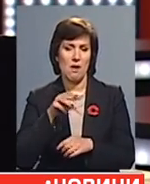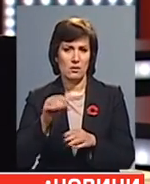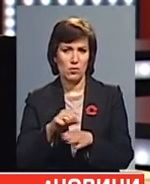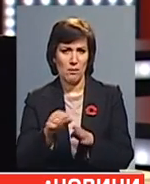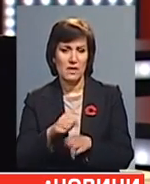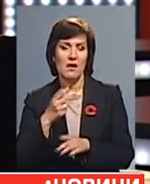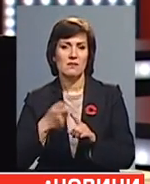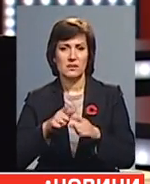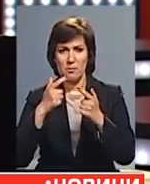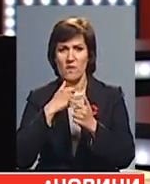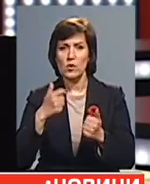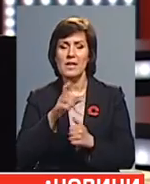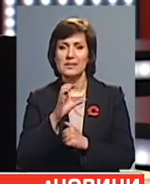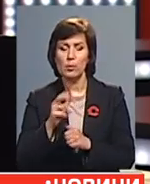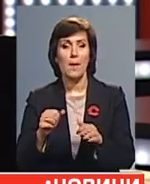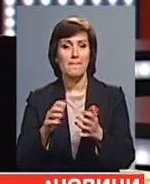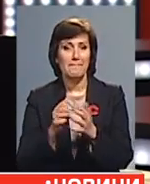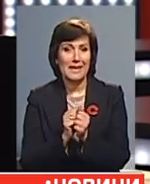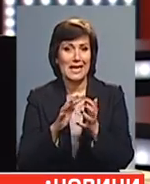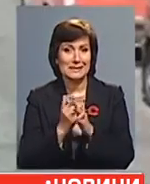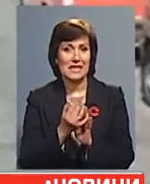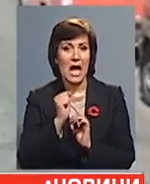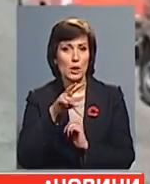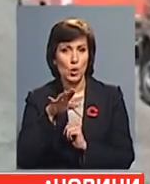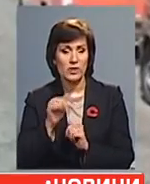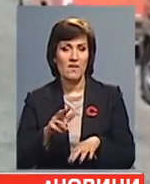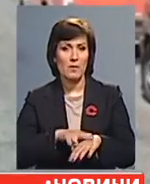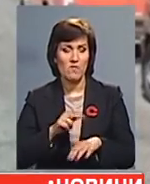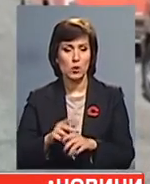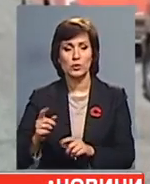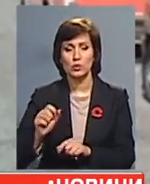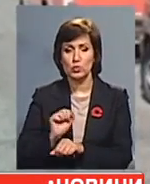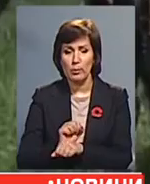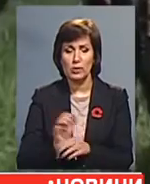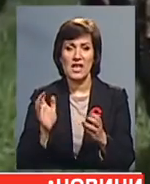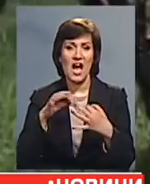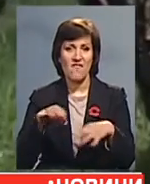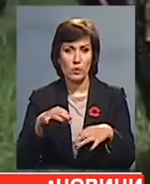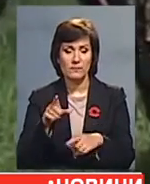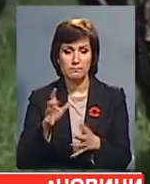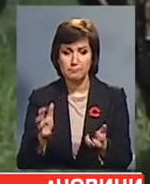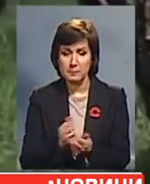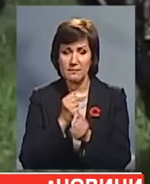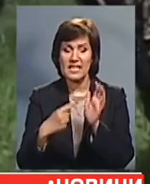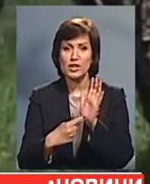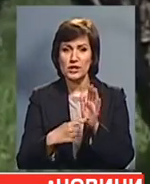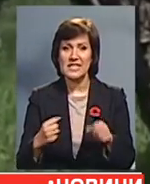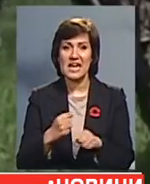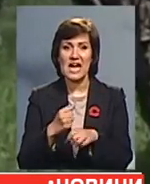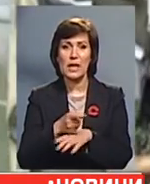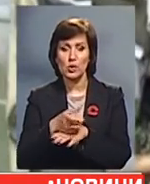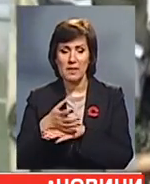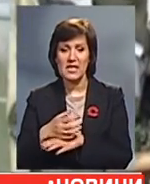прес-служба СБУ. Біля села Андронівка на блокпосту правоохоронці зупинили мікроавтобус. У ньому знайшли 6